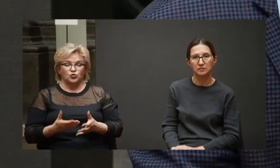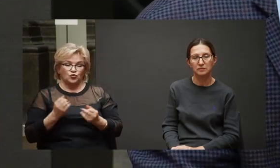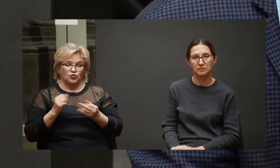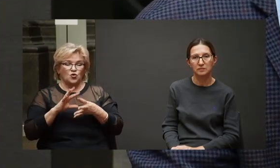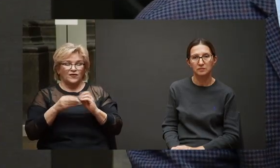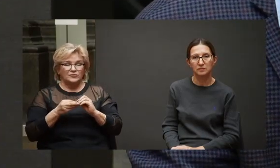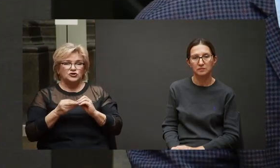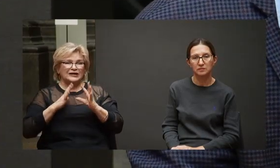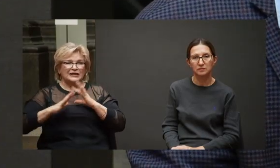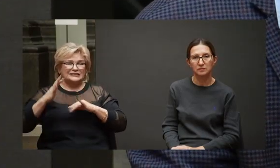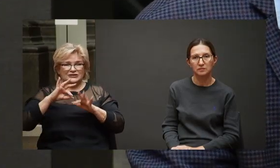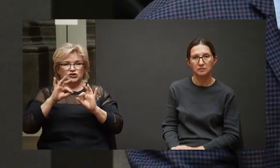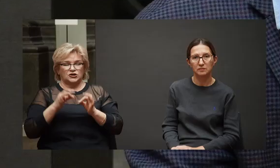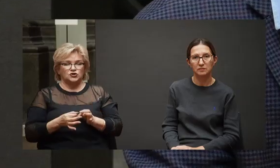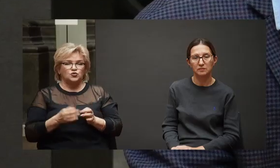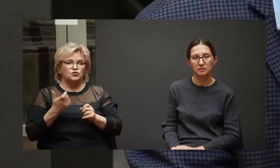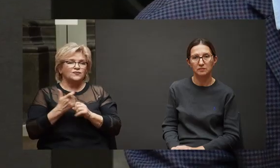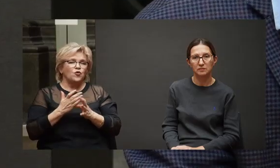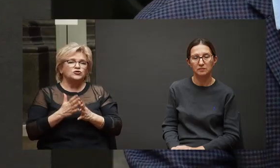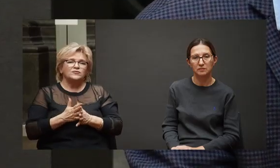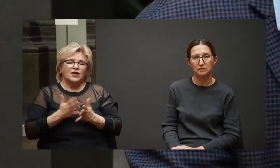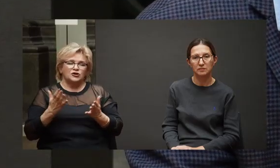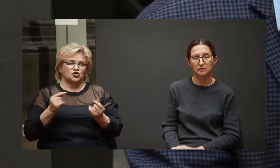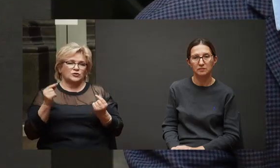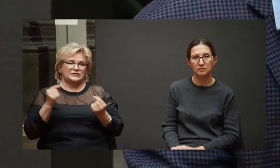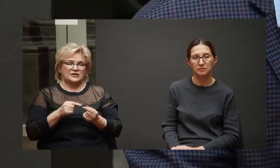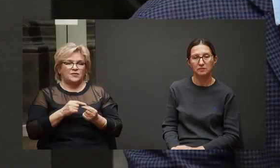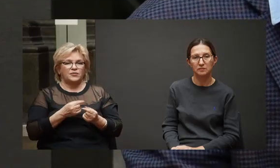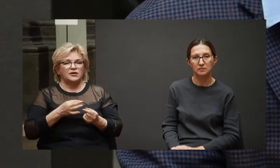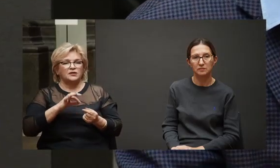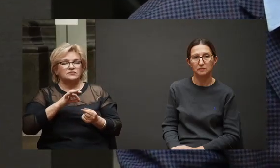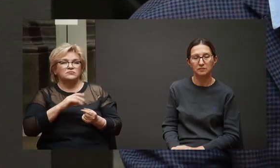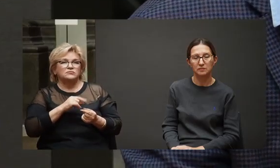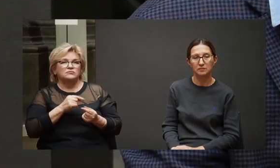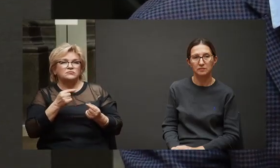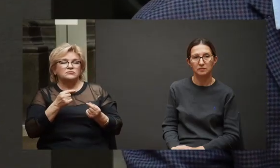все-таки классическое искусство в очень большой степени апеллирует, как бы мы не